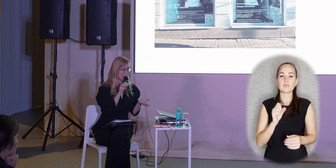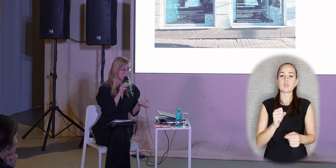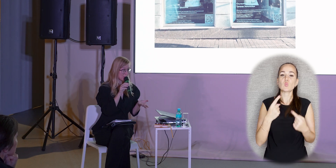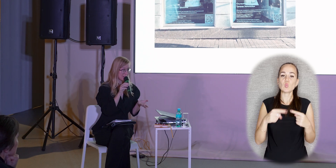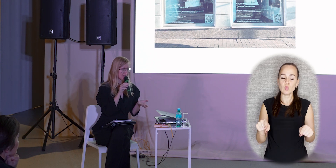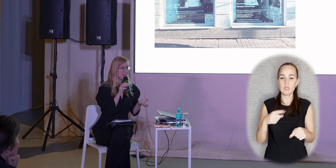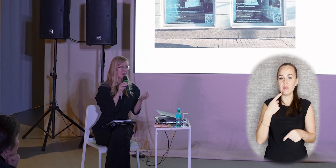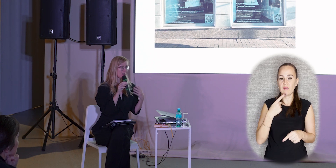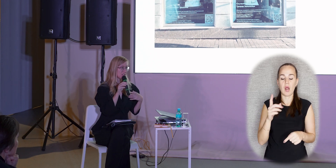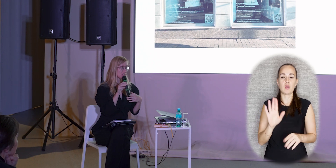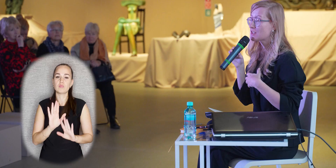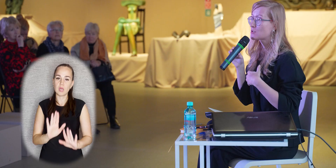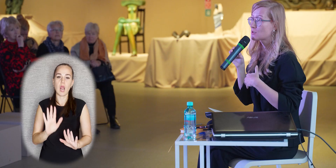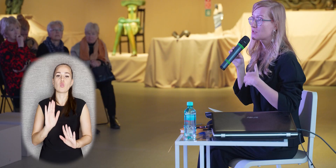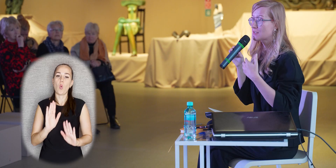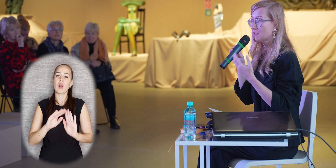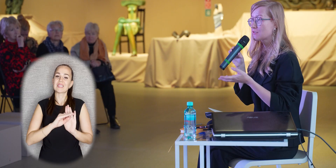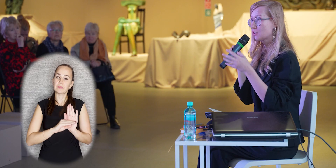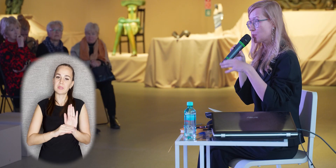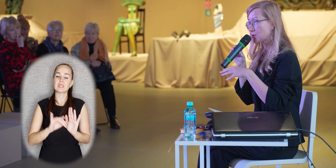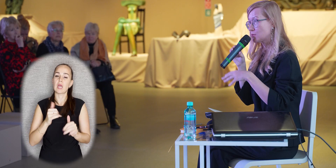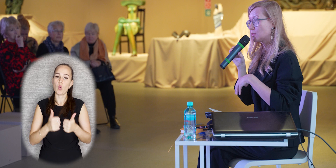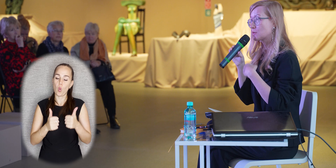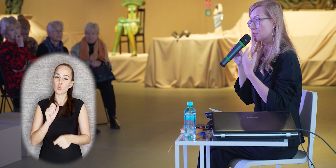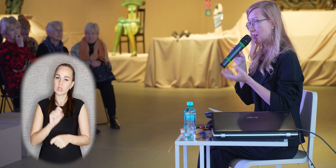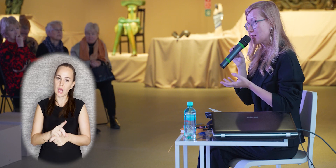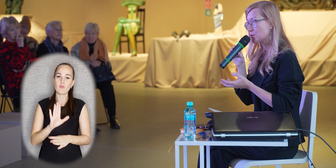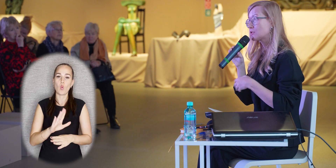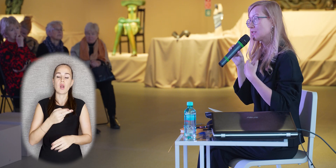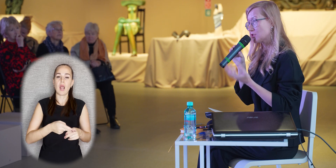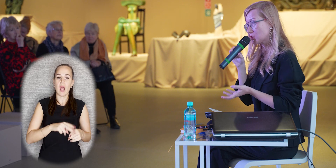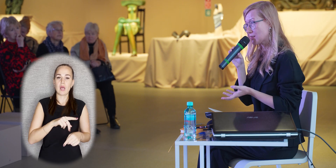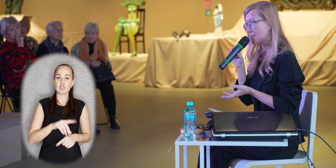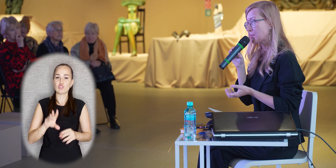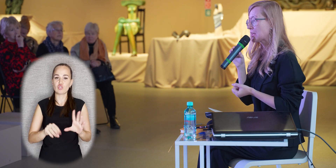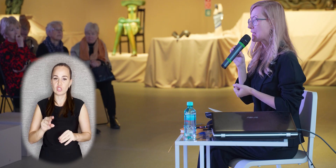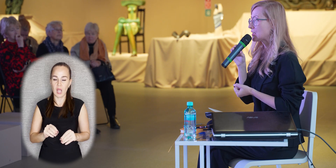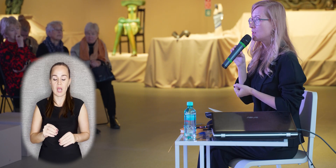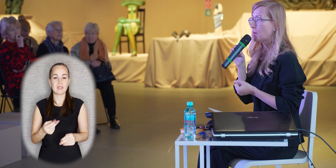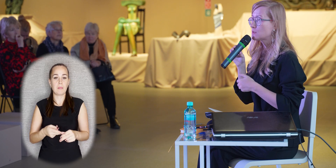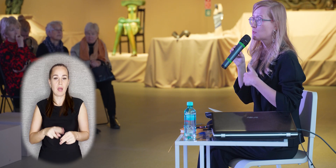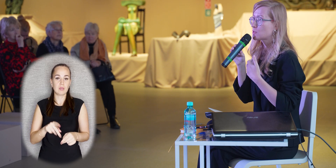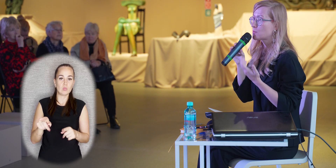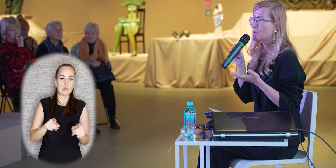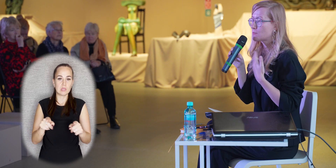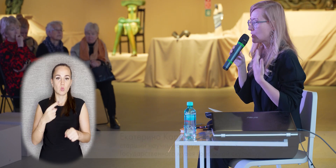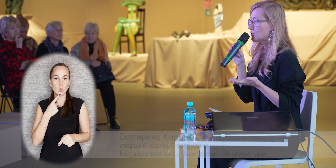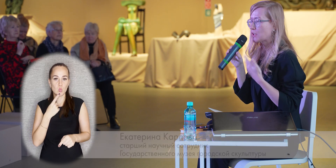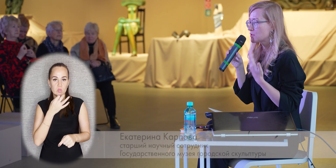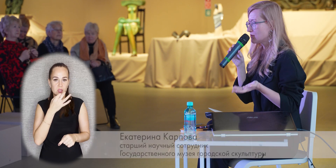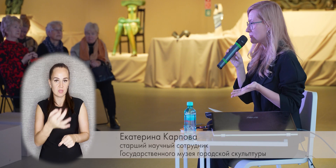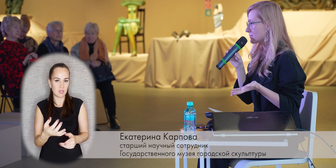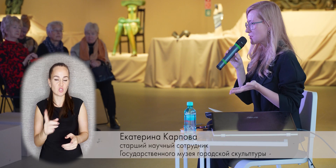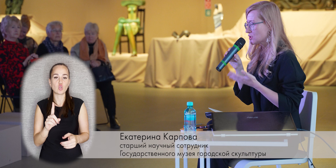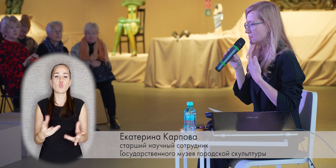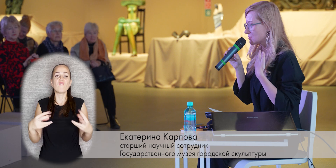плана монументальной пропаганды, а часть считает, что то, что соответствовало списку и конкурсу заказа, только это считается. И поэтому мы